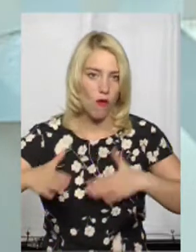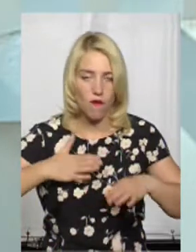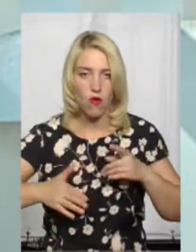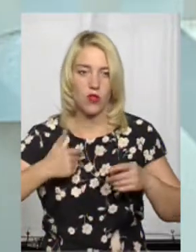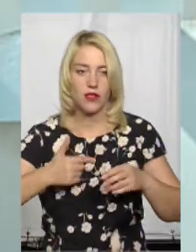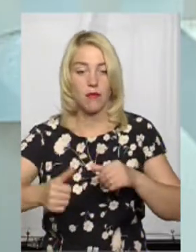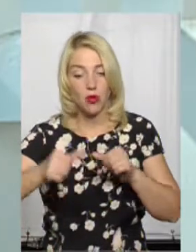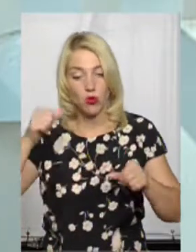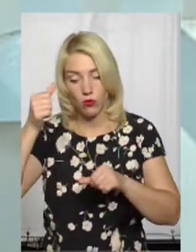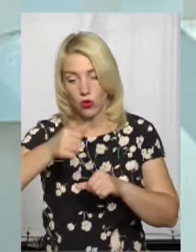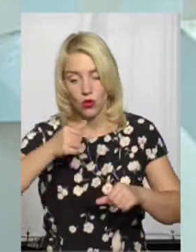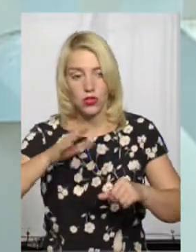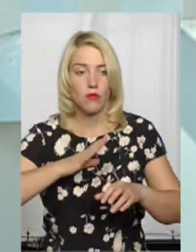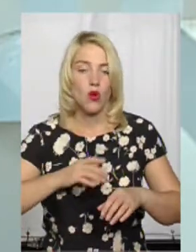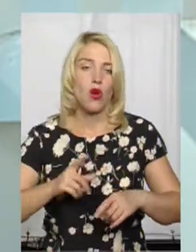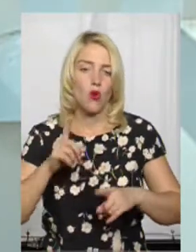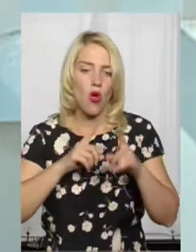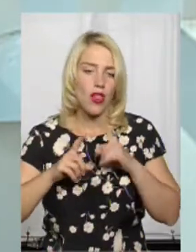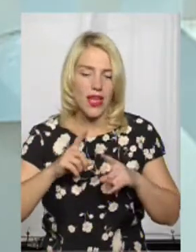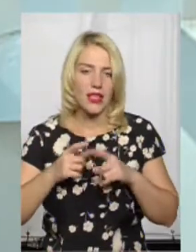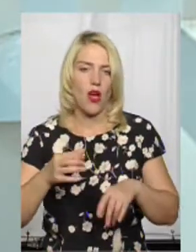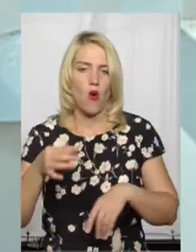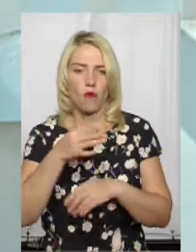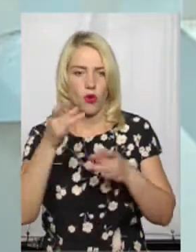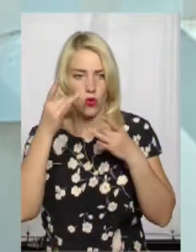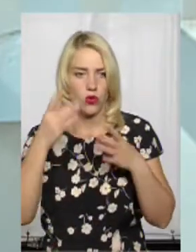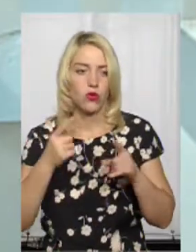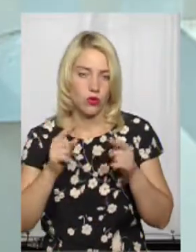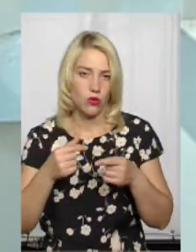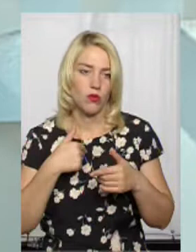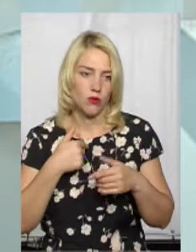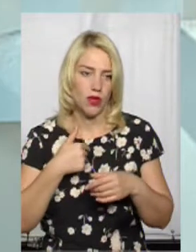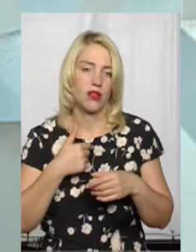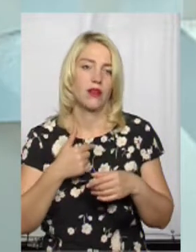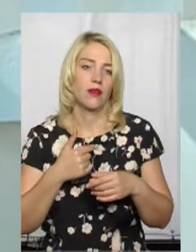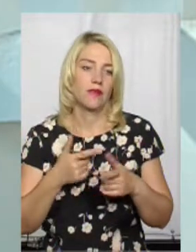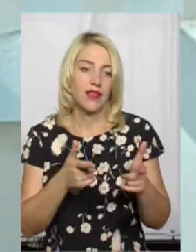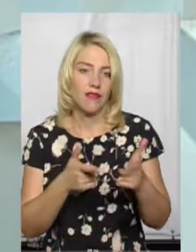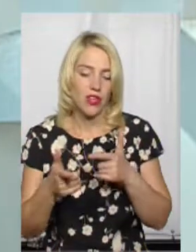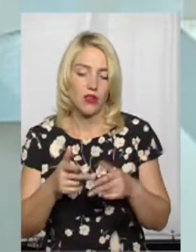провели інвентаризацію і колегію обласну культури, тому виготовили ряд